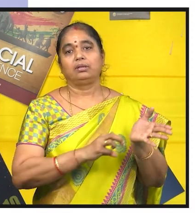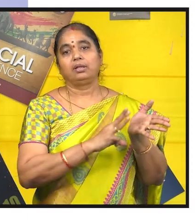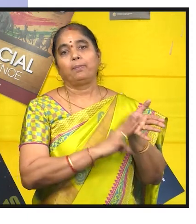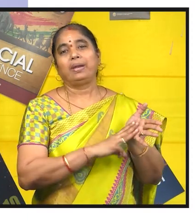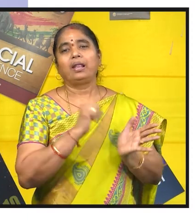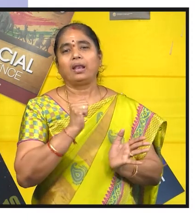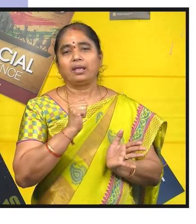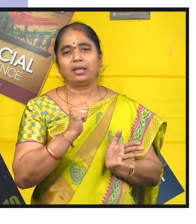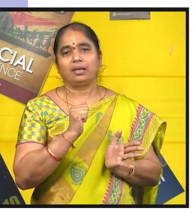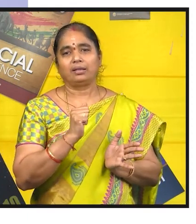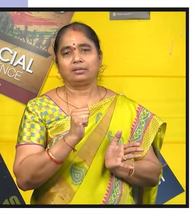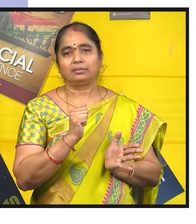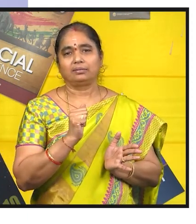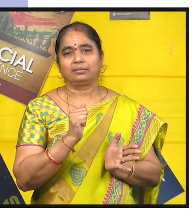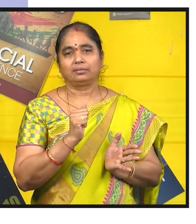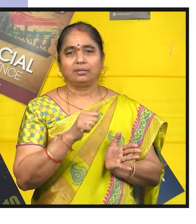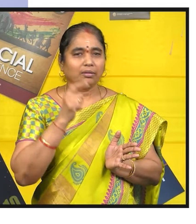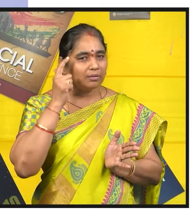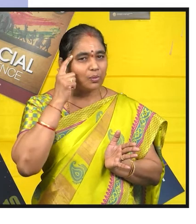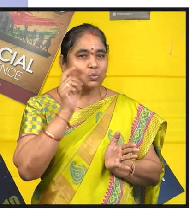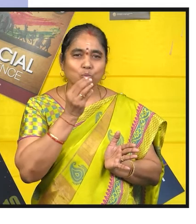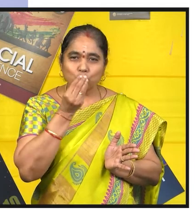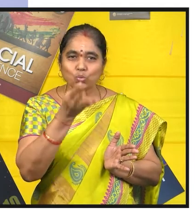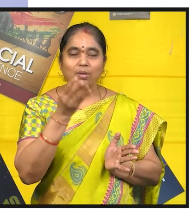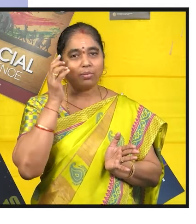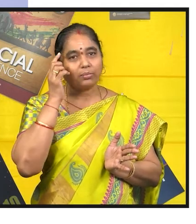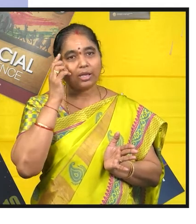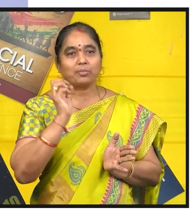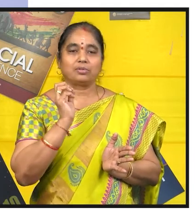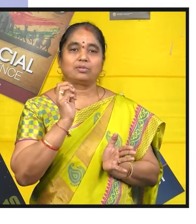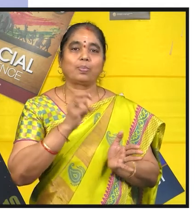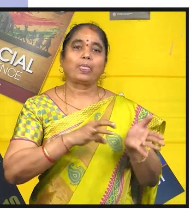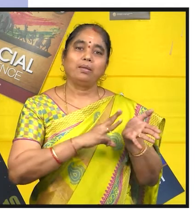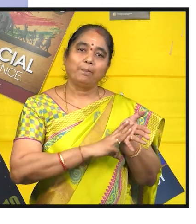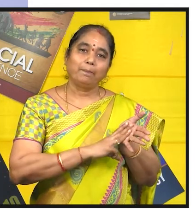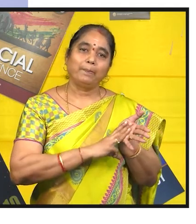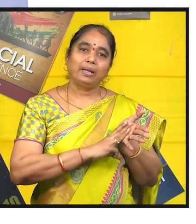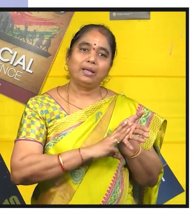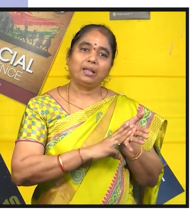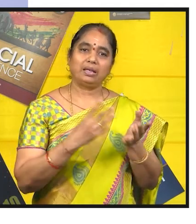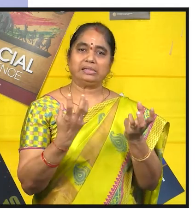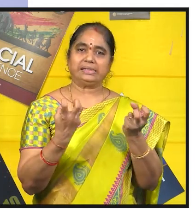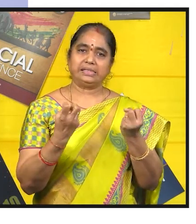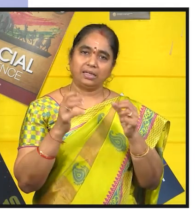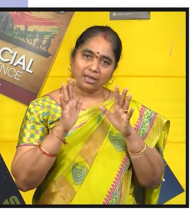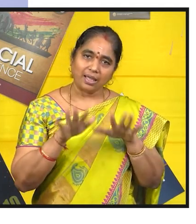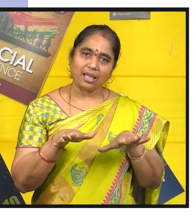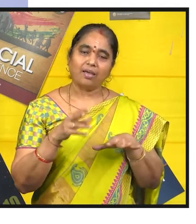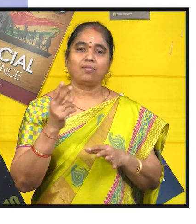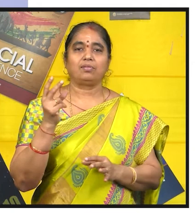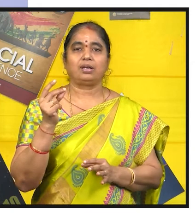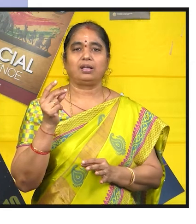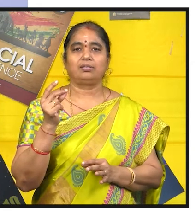உலோகம் என்றால் என்ன? இந்த உலோகம் என்றால் நீங்க எளிதாக ஞாபகத்தில் வச்சுக்கணும். என்ன அப்படின்னா, உலோகம் எப்பொழுது கடினமானவைகளாக